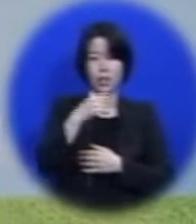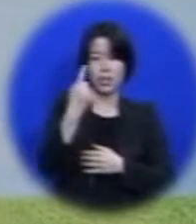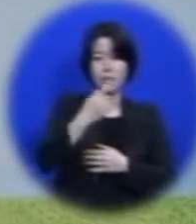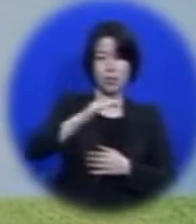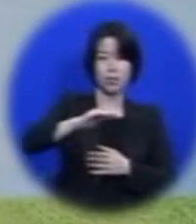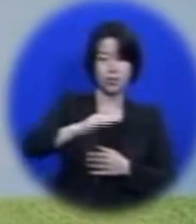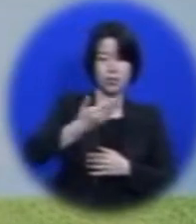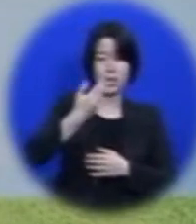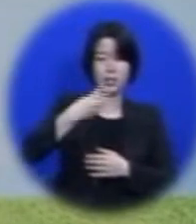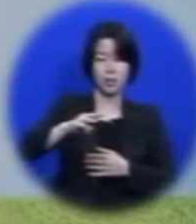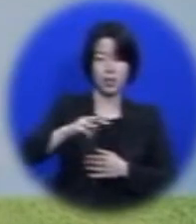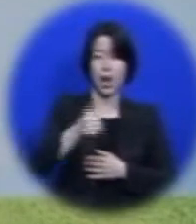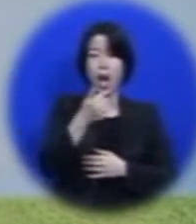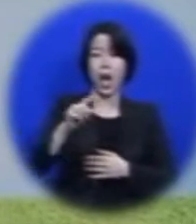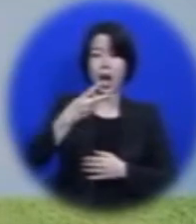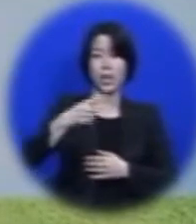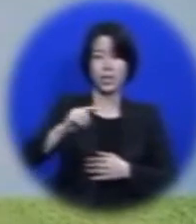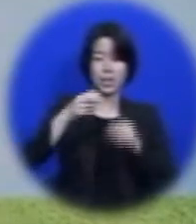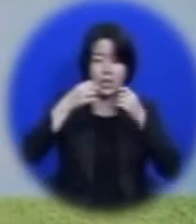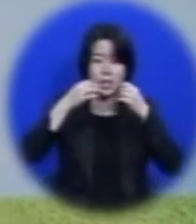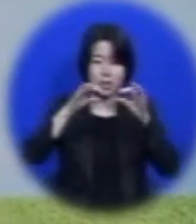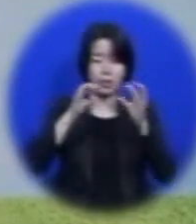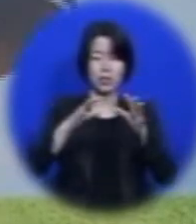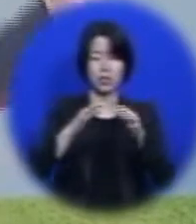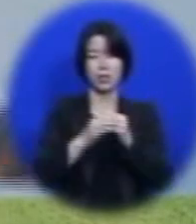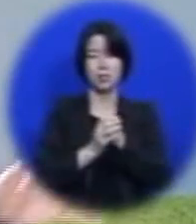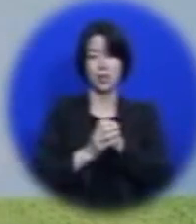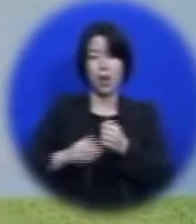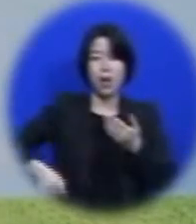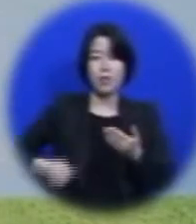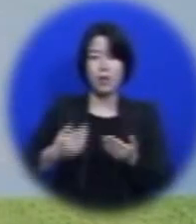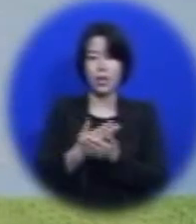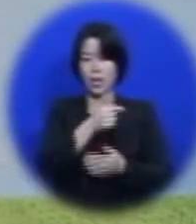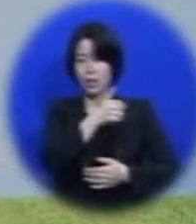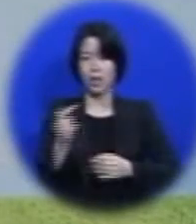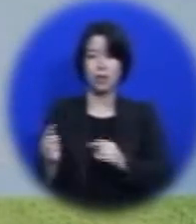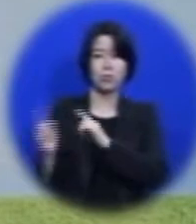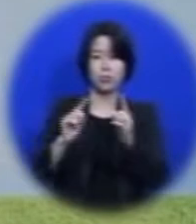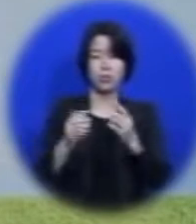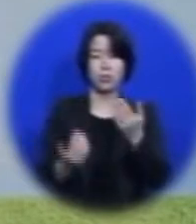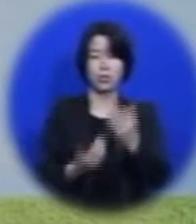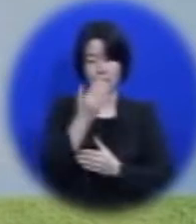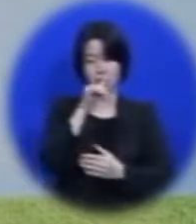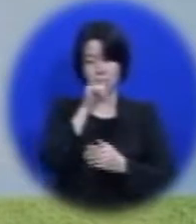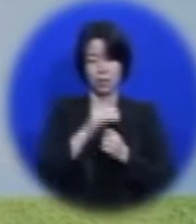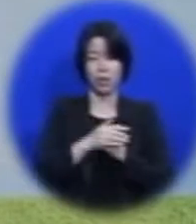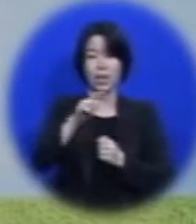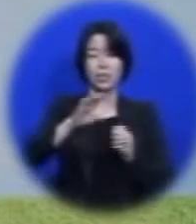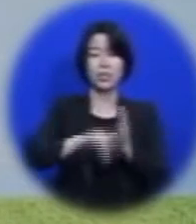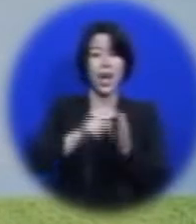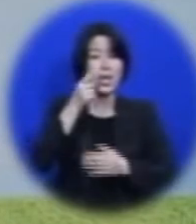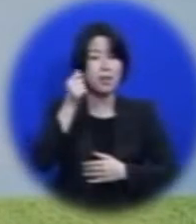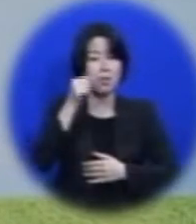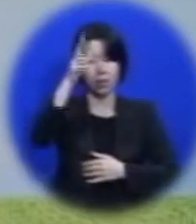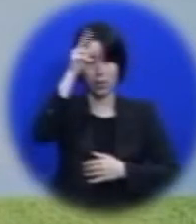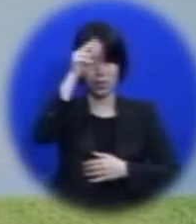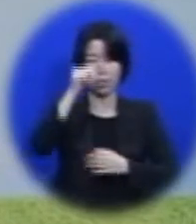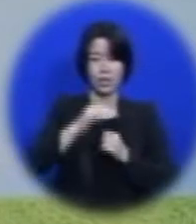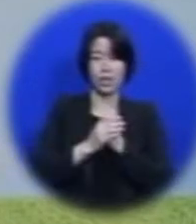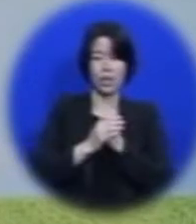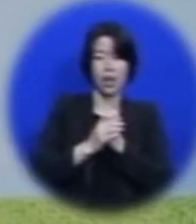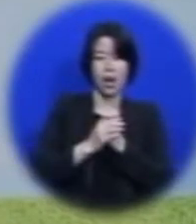선교사님이 회개하는 일을 시작으로 해서 회개 대부흥이 일어났습니다. 그때 당시에 일본 경찰들이